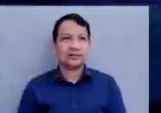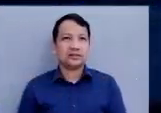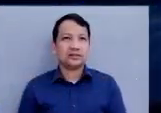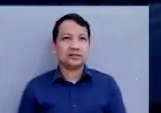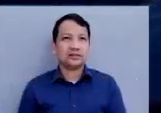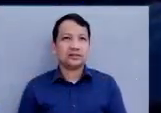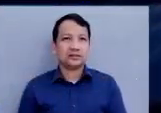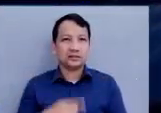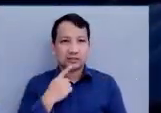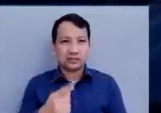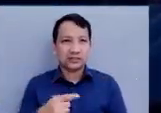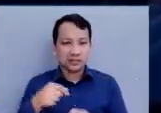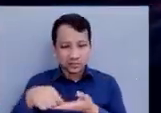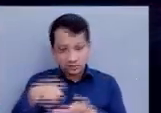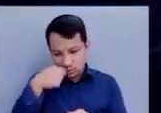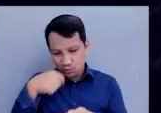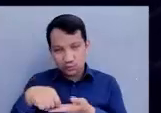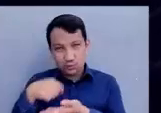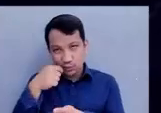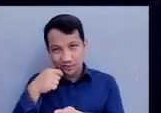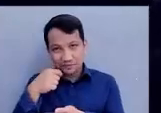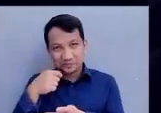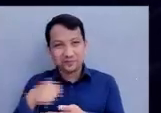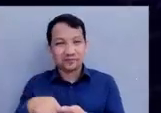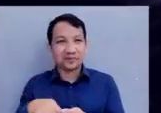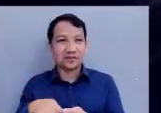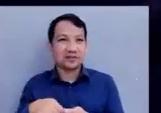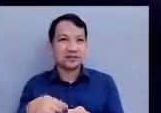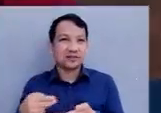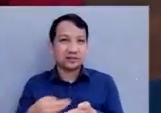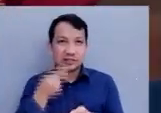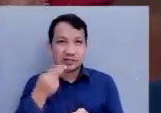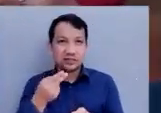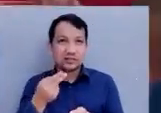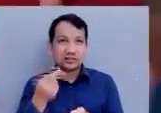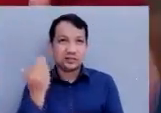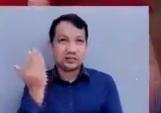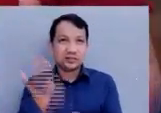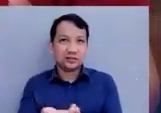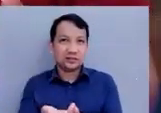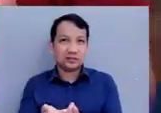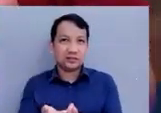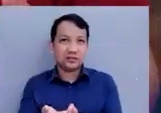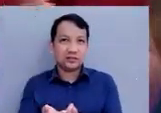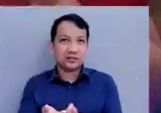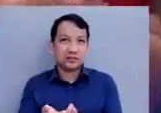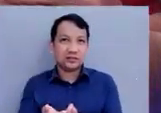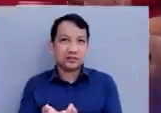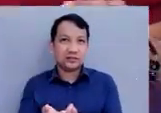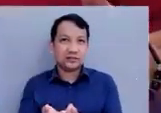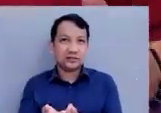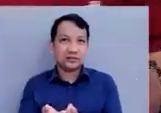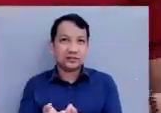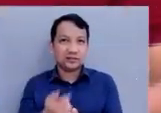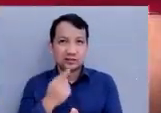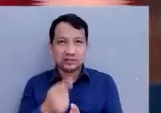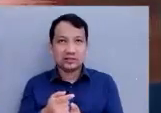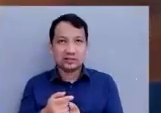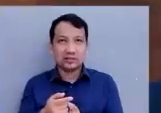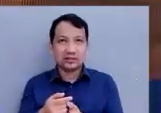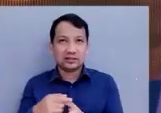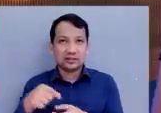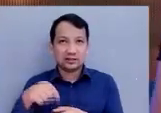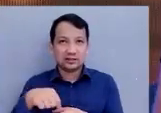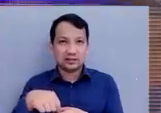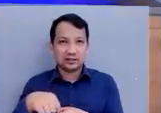saakin kasi yung soup talaga aba MM Opo Kasi ' ba pupunta tayo sa restaurant crab and corn po tapos keg soup pero po ito